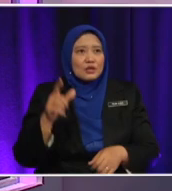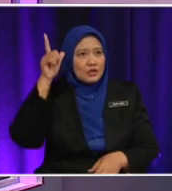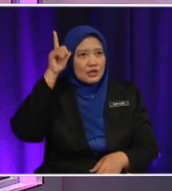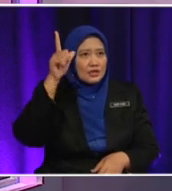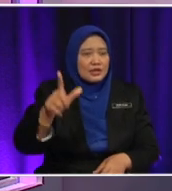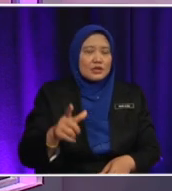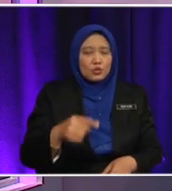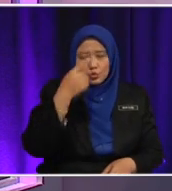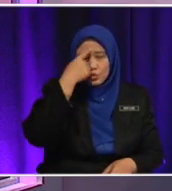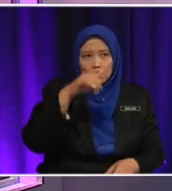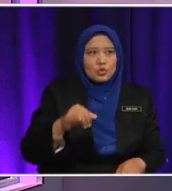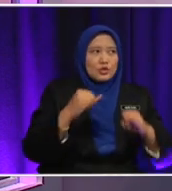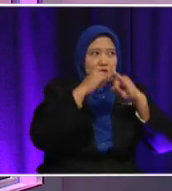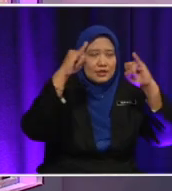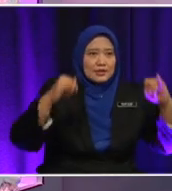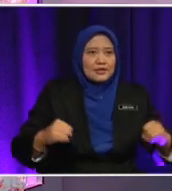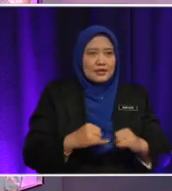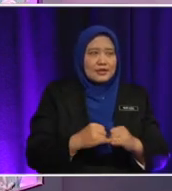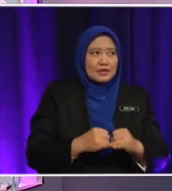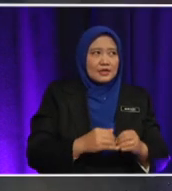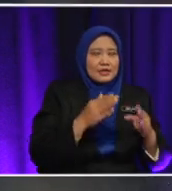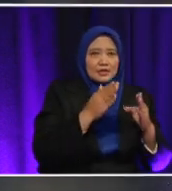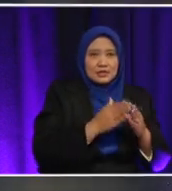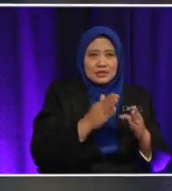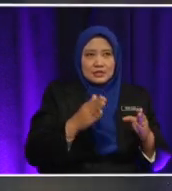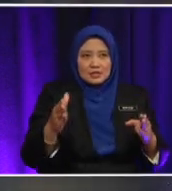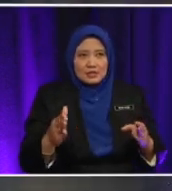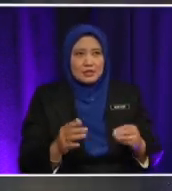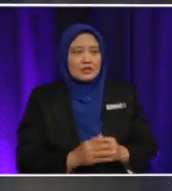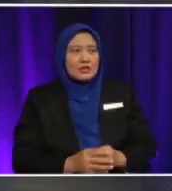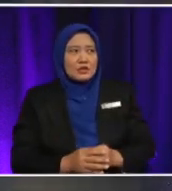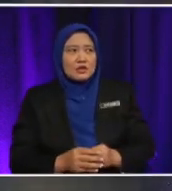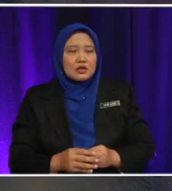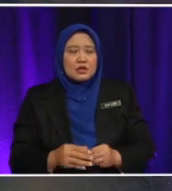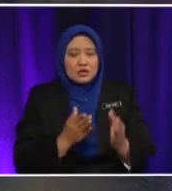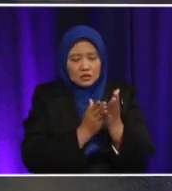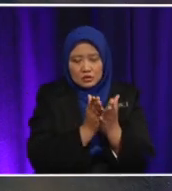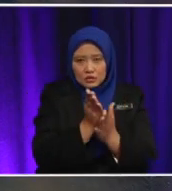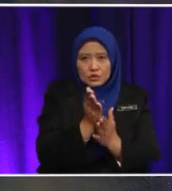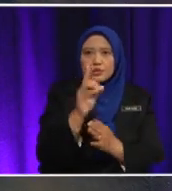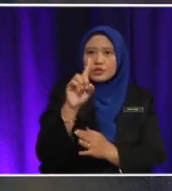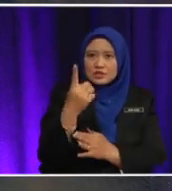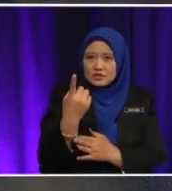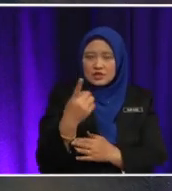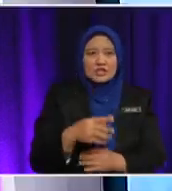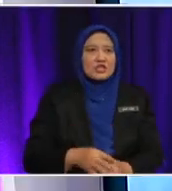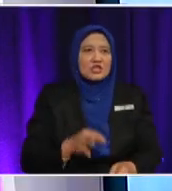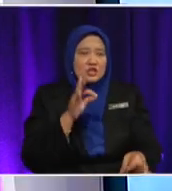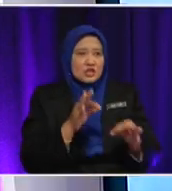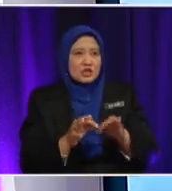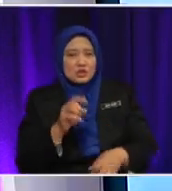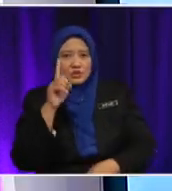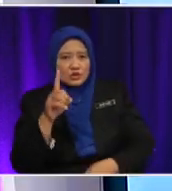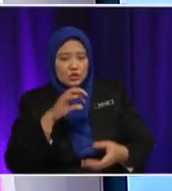Siri Iya baik jadi itu antara perbedaan yang perlu kita tahu dan perlu kita ambil maklum supaya kita senang enggak jawab dalam